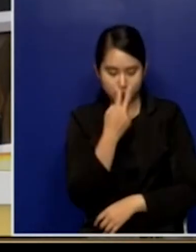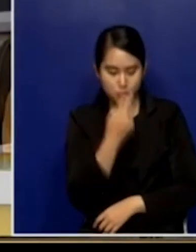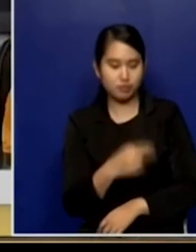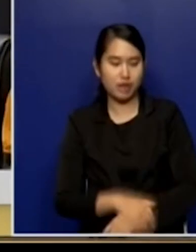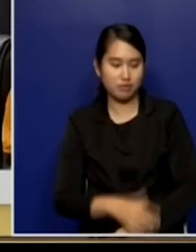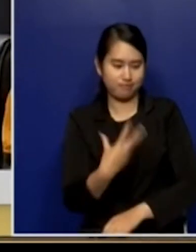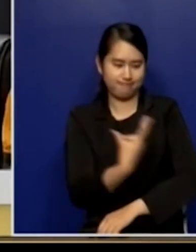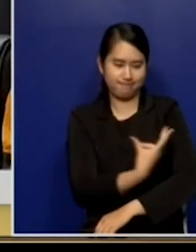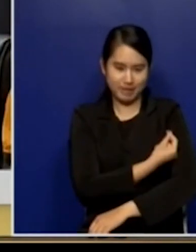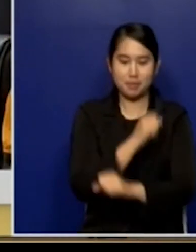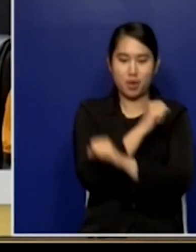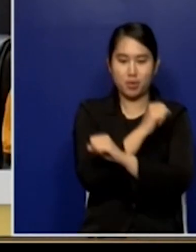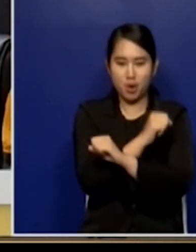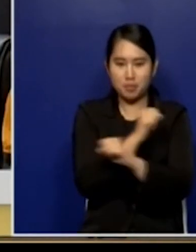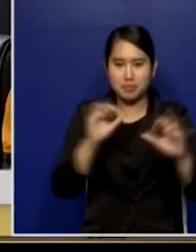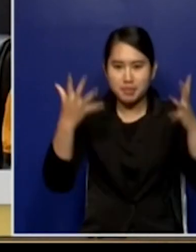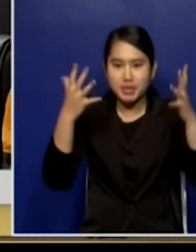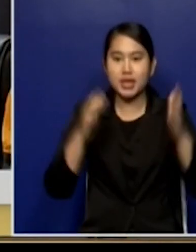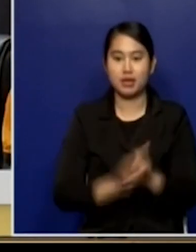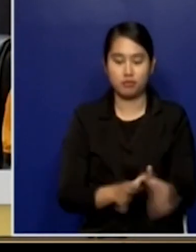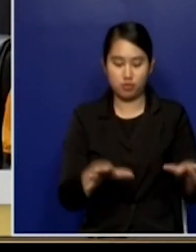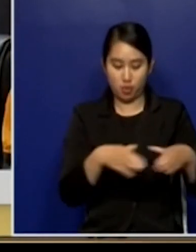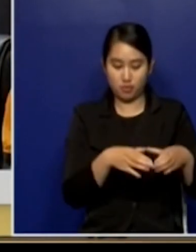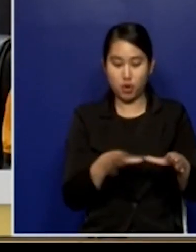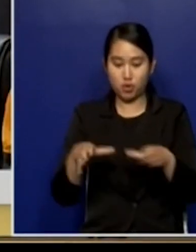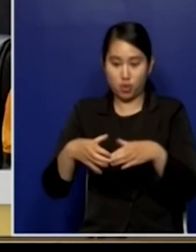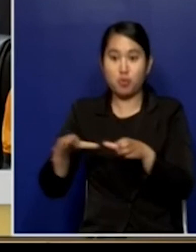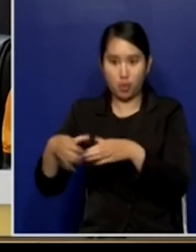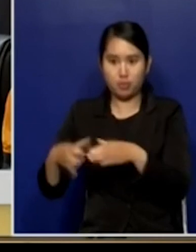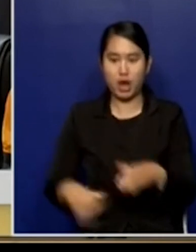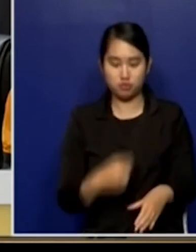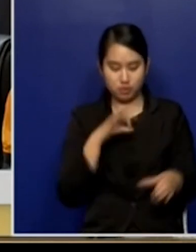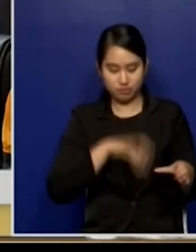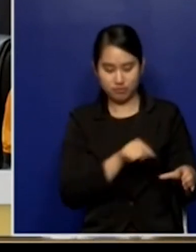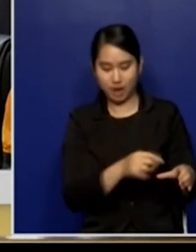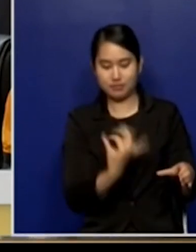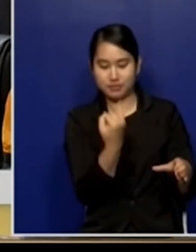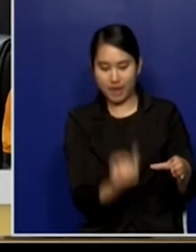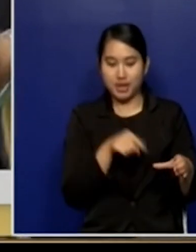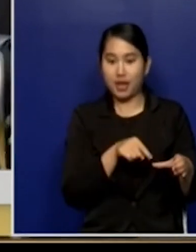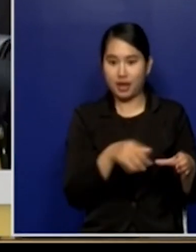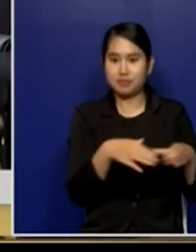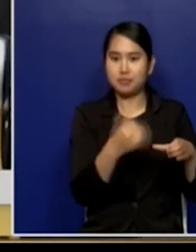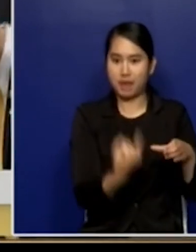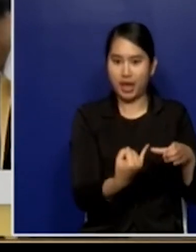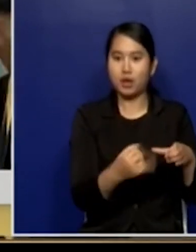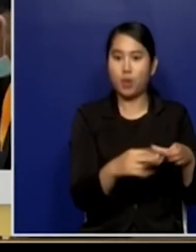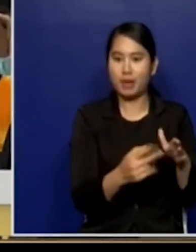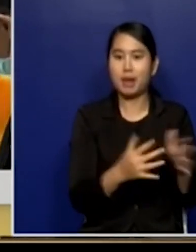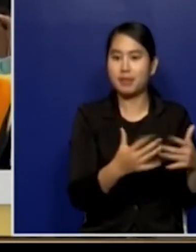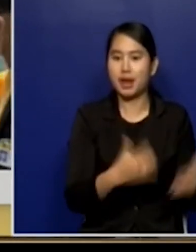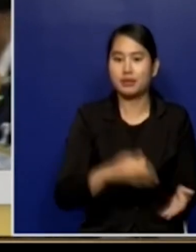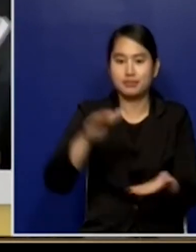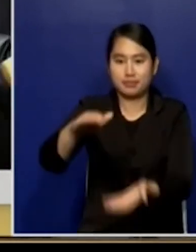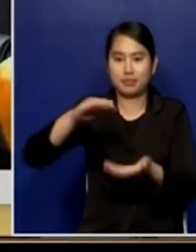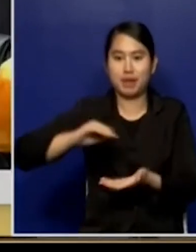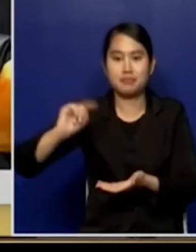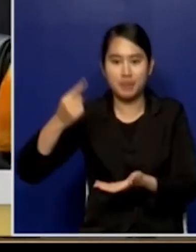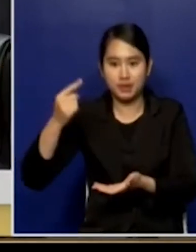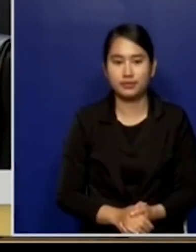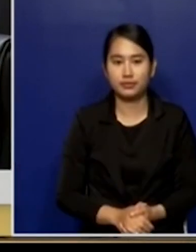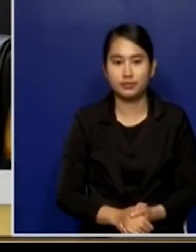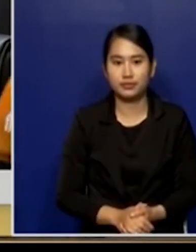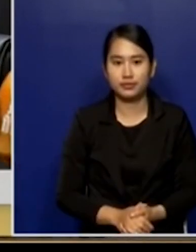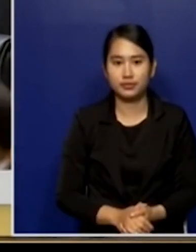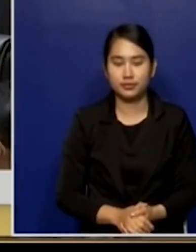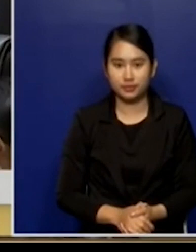ต่ำกบประชากรกุมหนึ่งหอพบวประชากรกุหนงมีอาการแพ้อยากร่นแงกัวัคซีนยี่ห้อหนึ่งจะได้มวัคซีนทางเลือกใหประชาชได้ใช